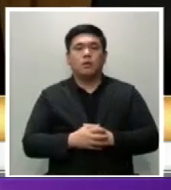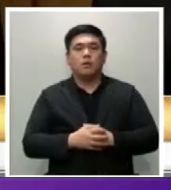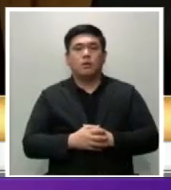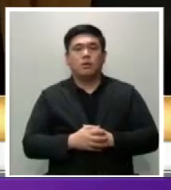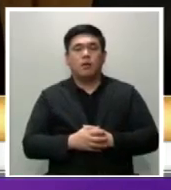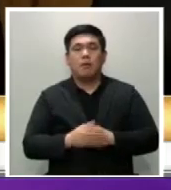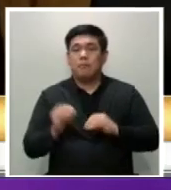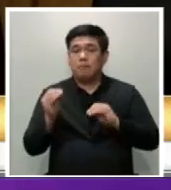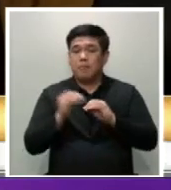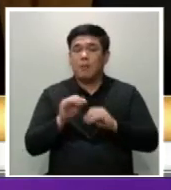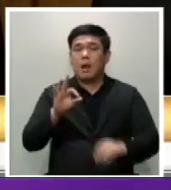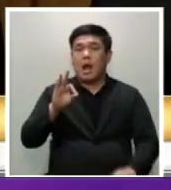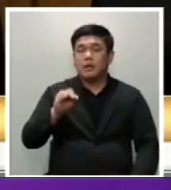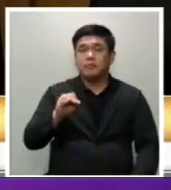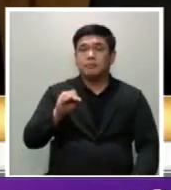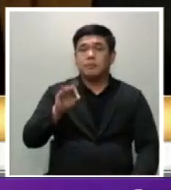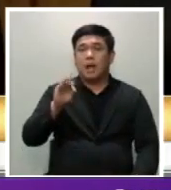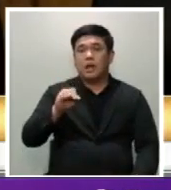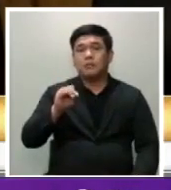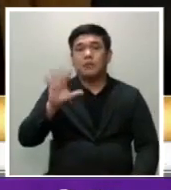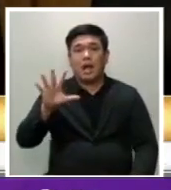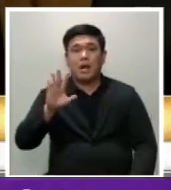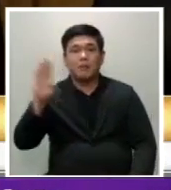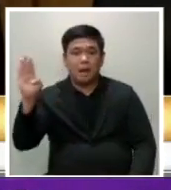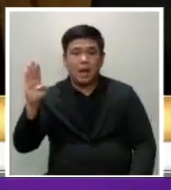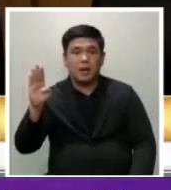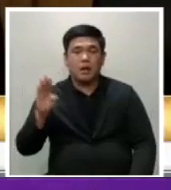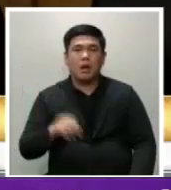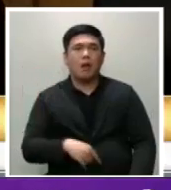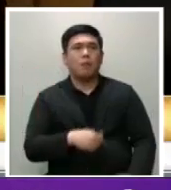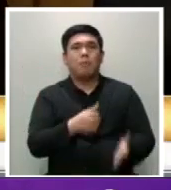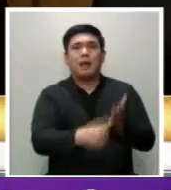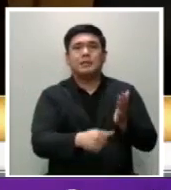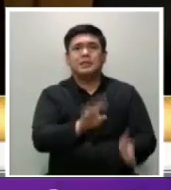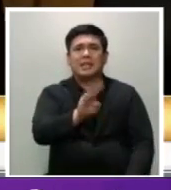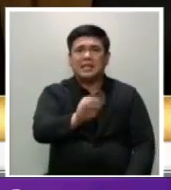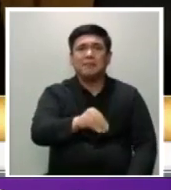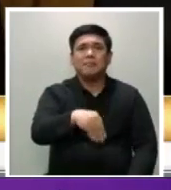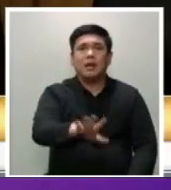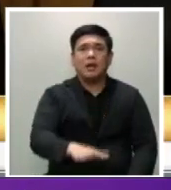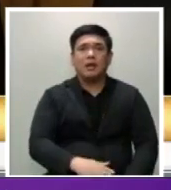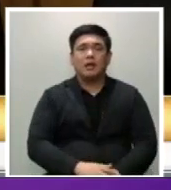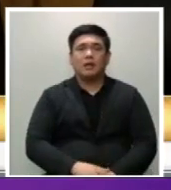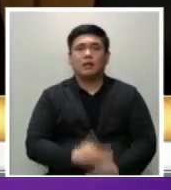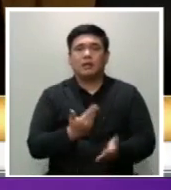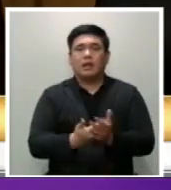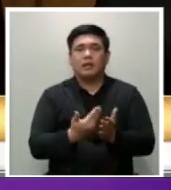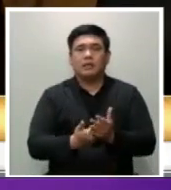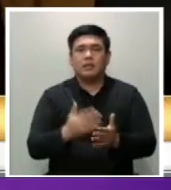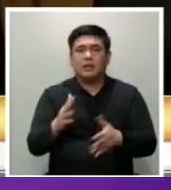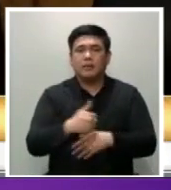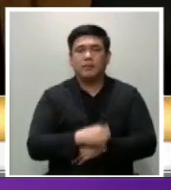ขึ้นเป็น90ถึง95บาทอ้าวก็เจอภาษี 40% สิครับบุหรี่วินสตันห